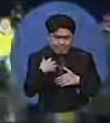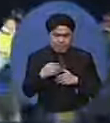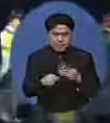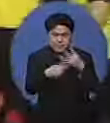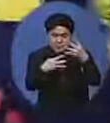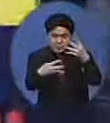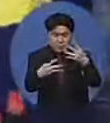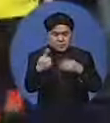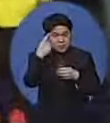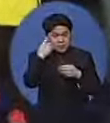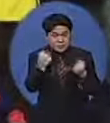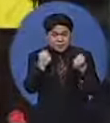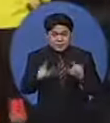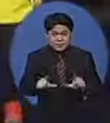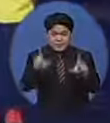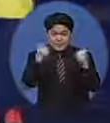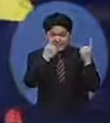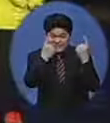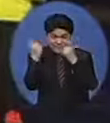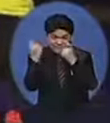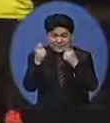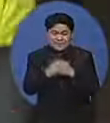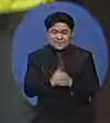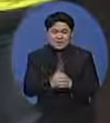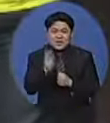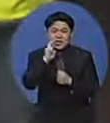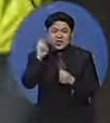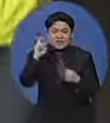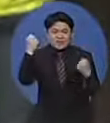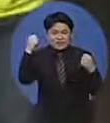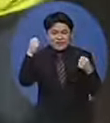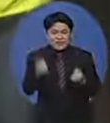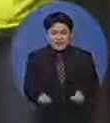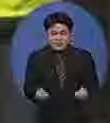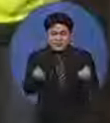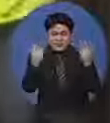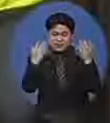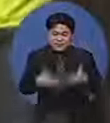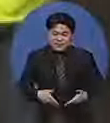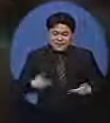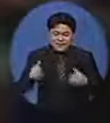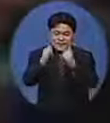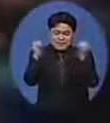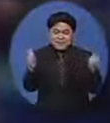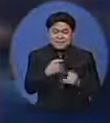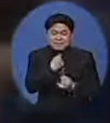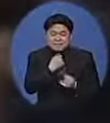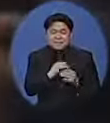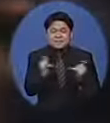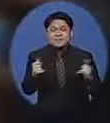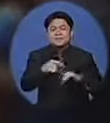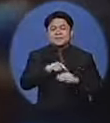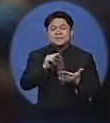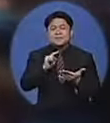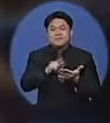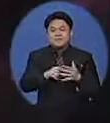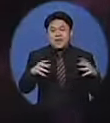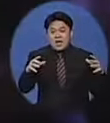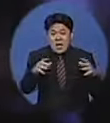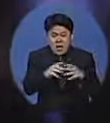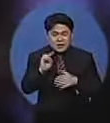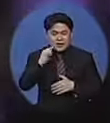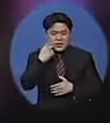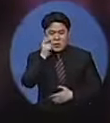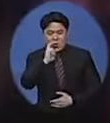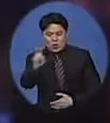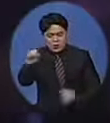4일 정신건강의 날을 기념해 마련된 음악축제. 따뜻한 사회를 희망하는 이들의 마음이 아름다운